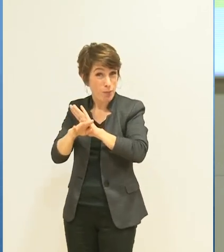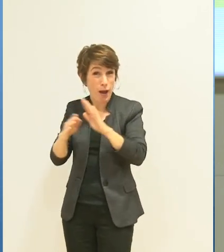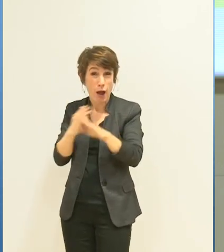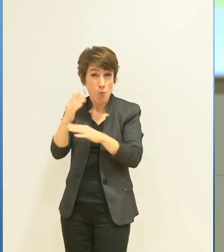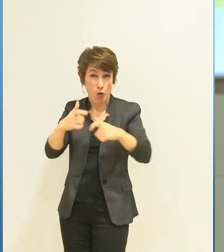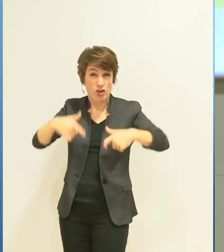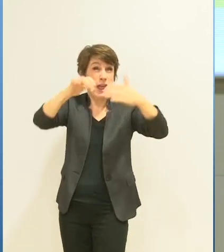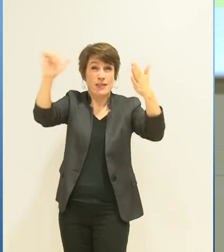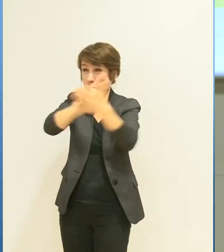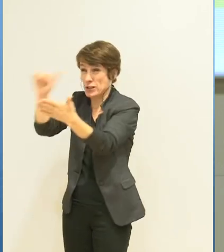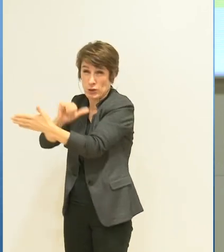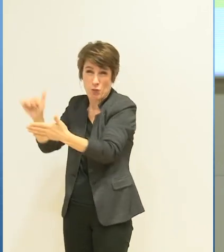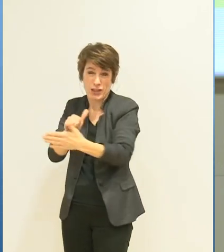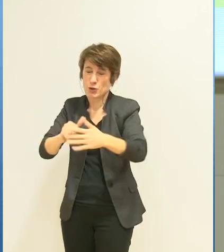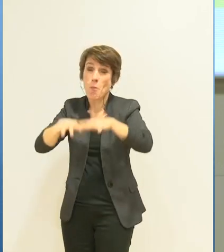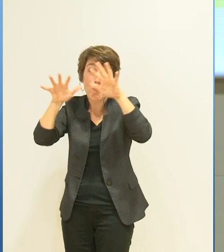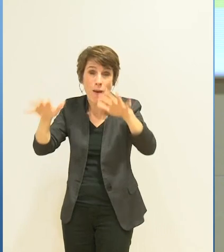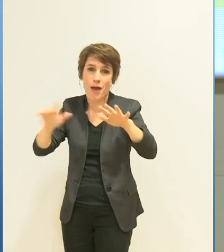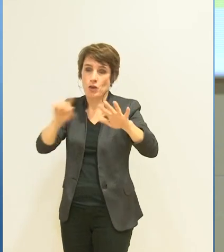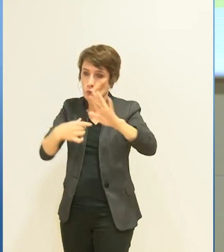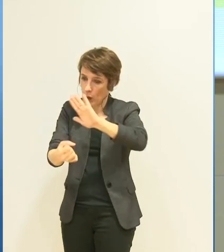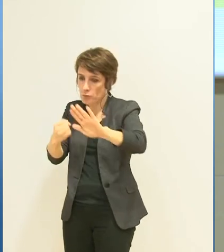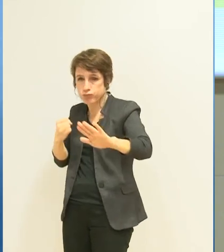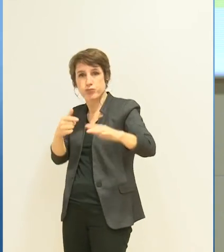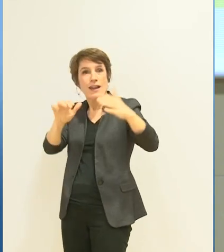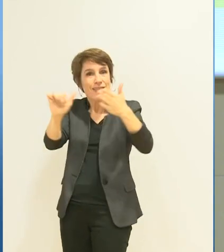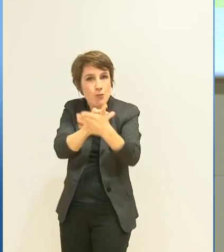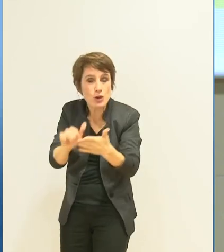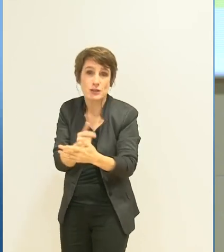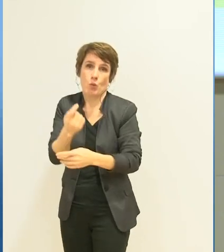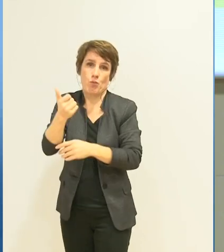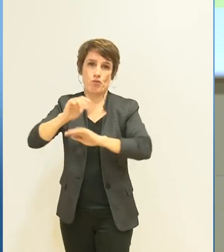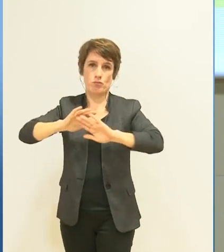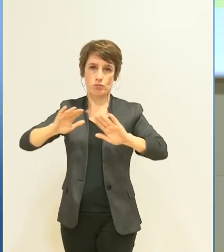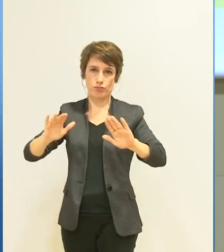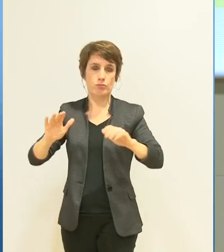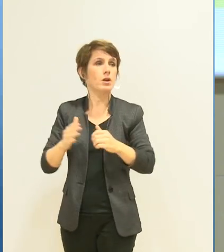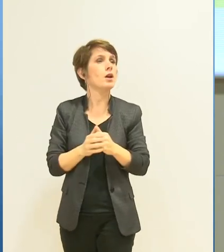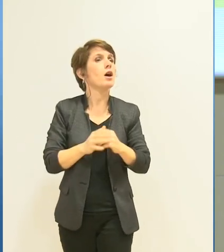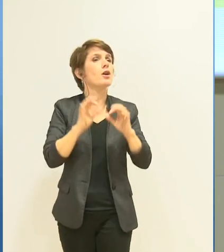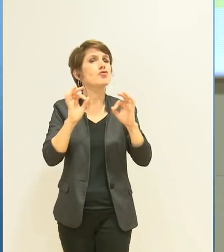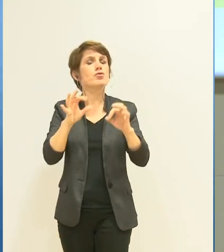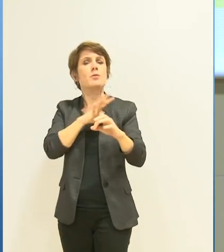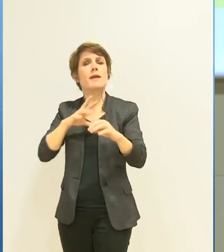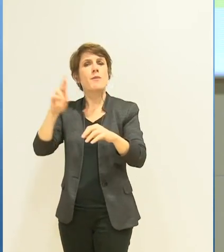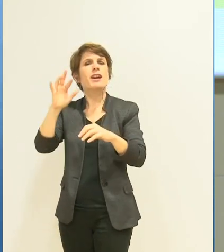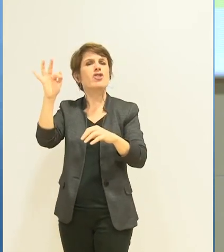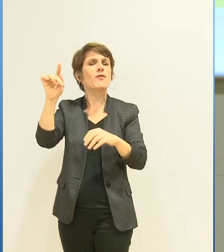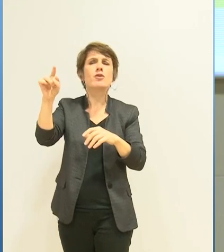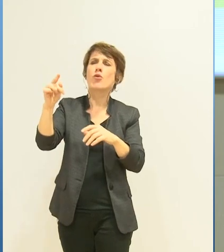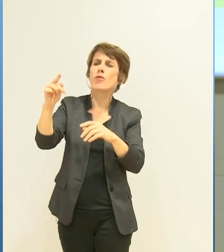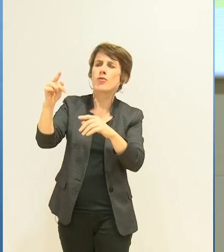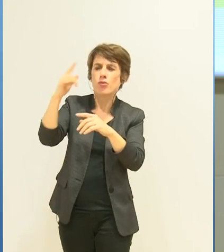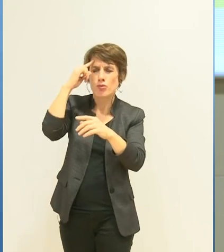est effectivement ou didier richard finaux vous faisait référence à la réponse à votre question orale du dernier conseil municipal c'est